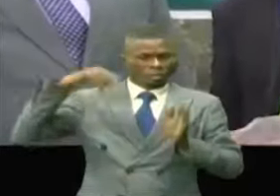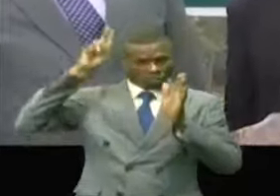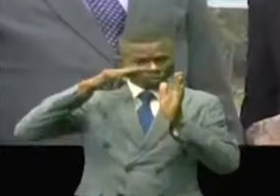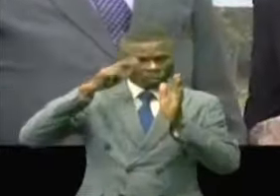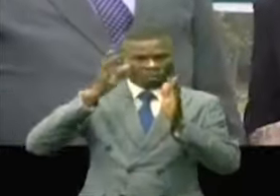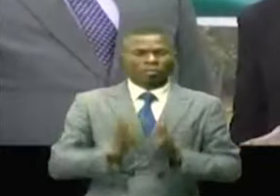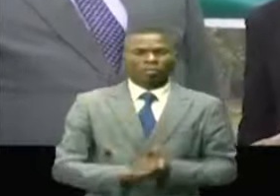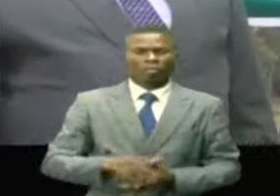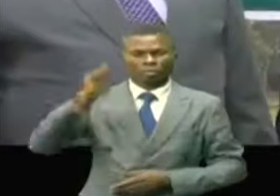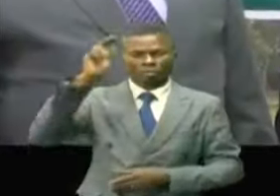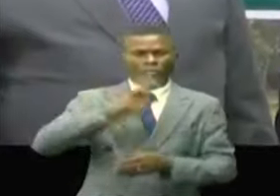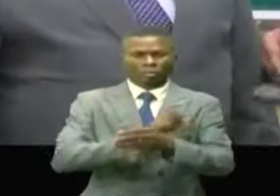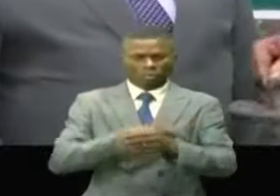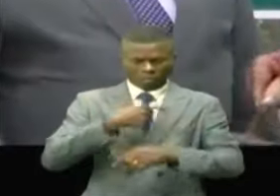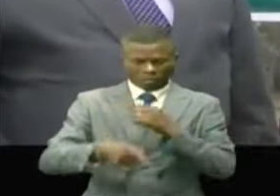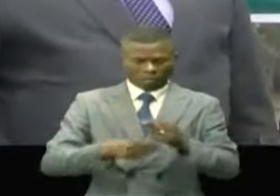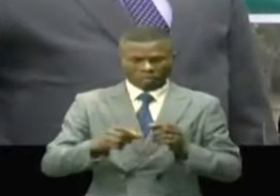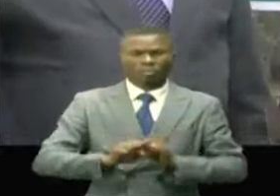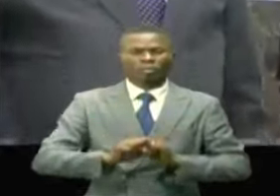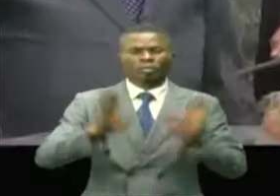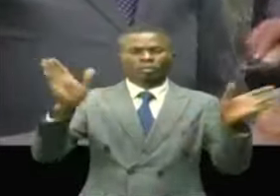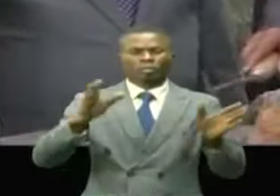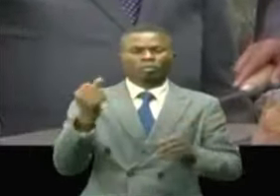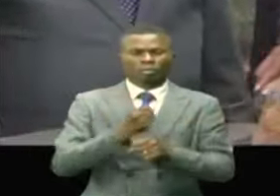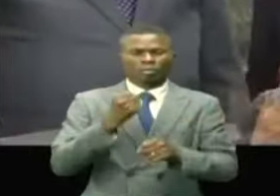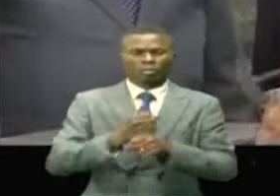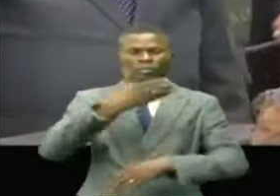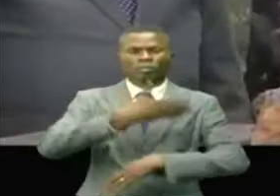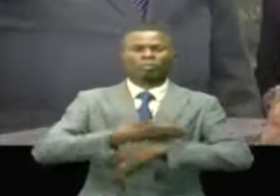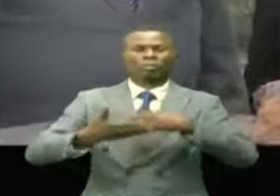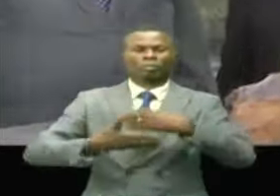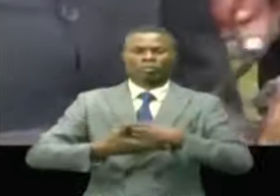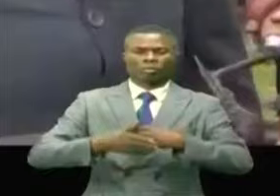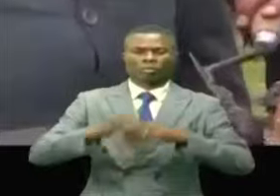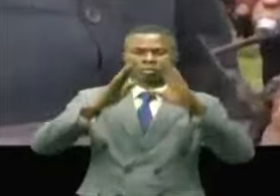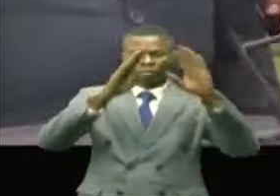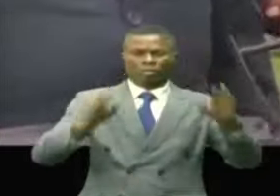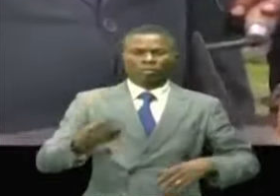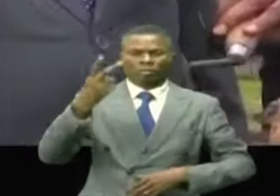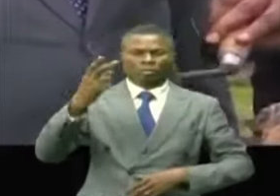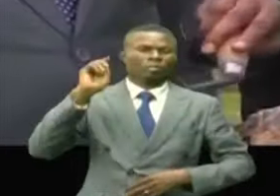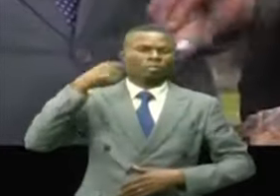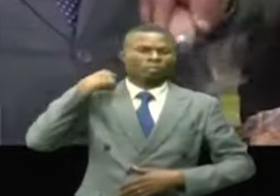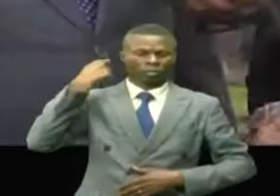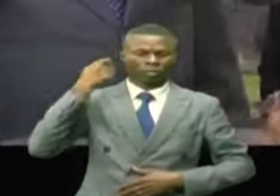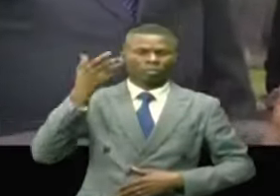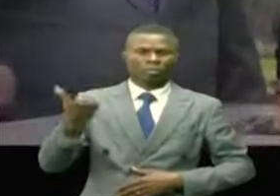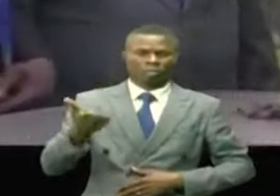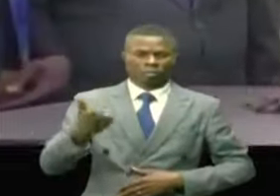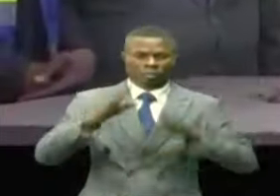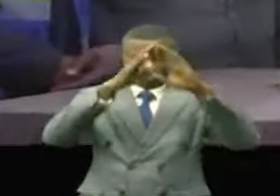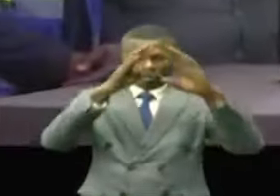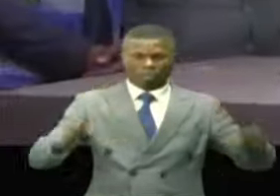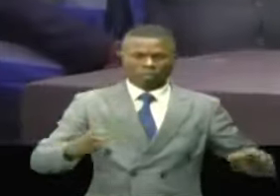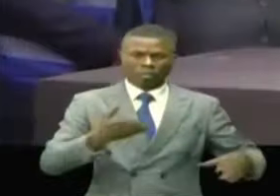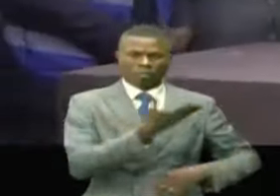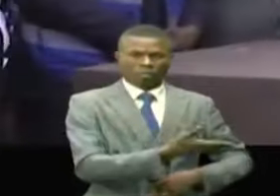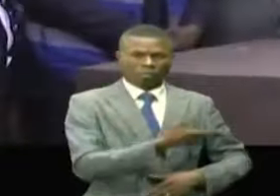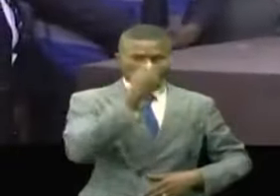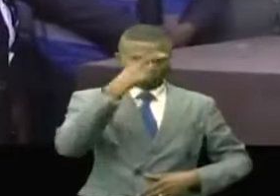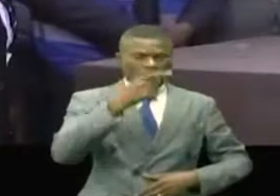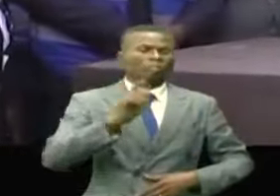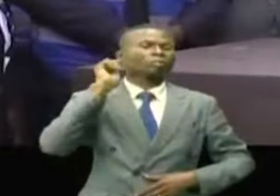kevouongjekassi qui a lancé officiellement les travaux de construction des bâtiments composés entre autres d'un bâtiment pour les